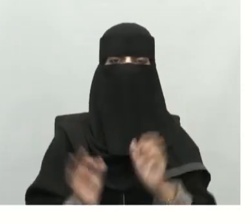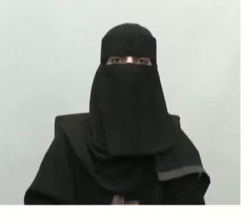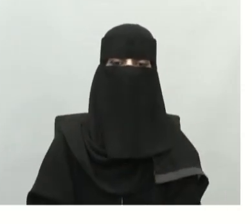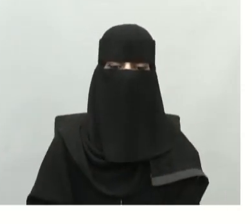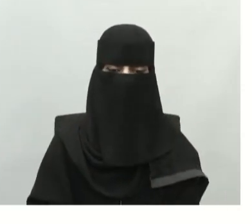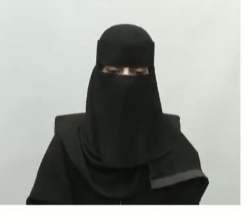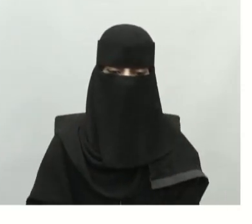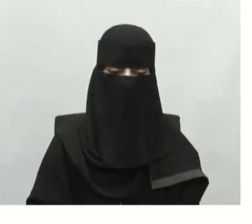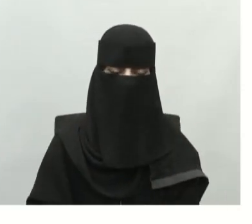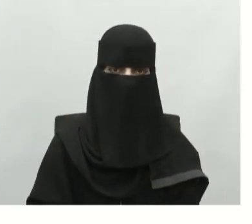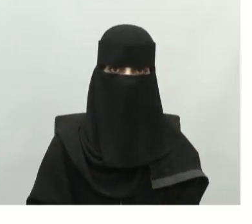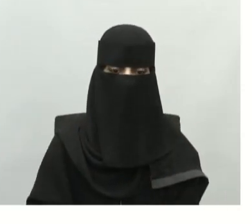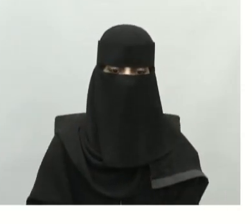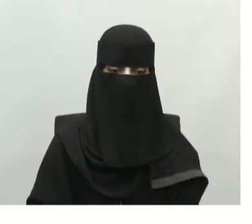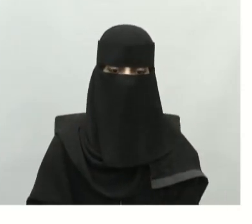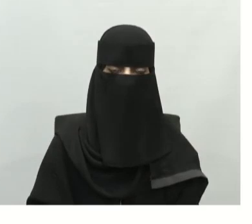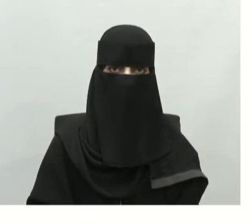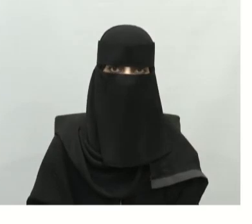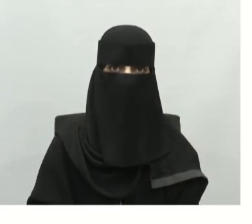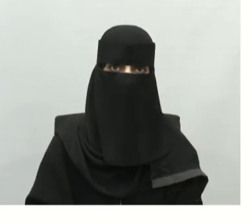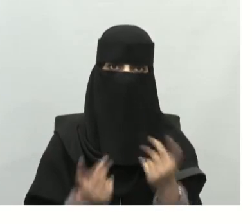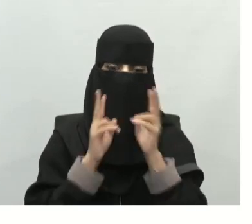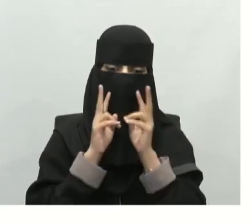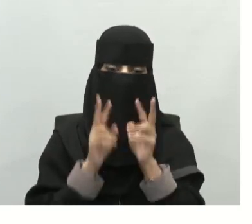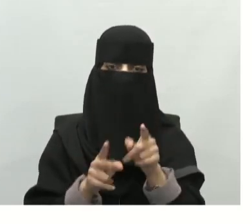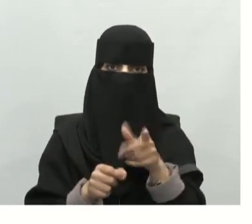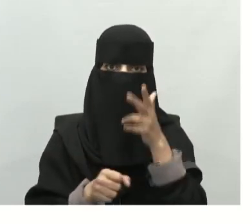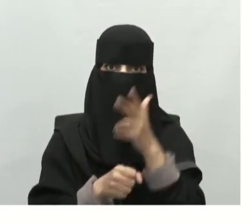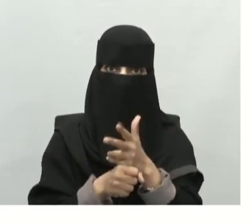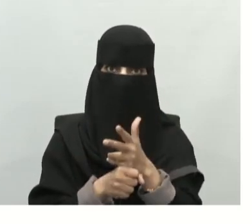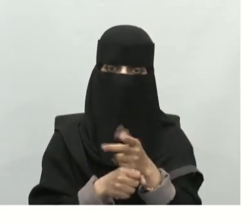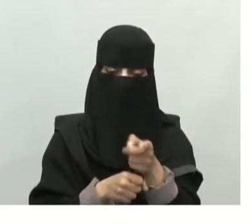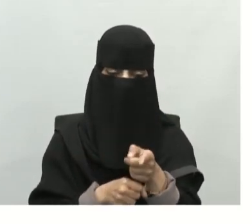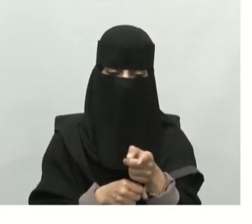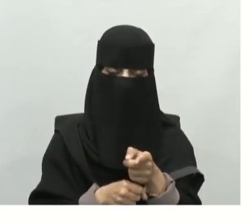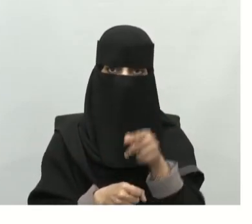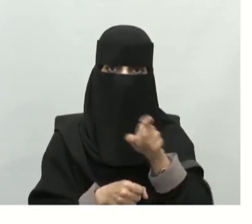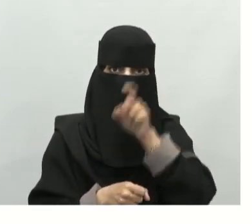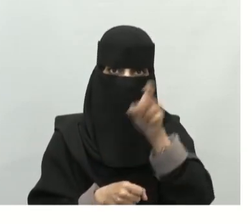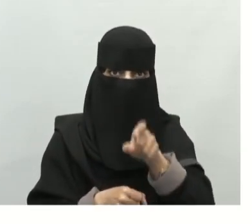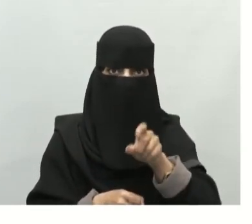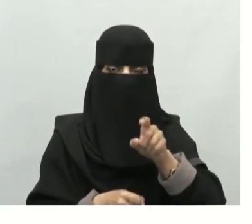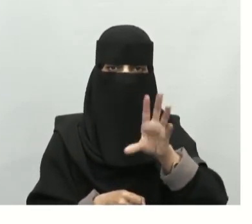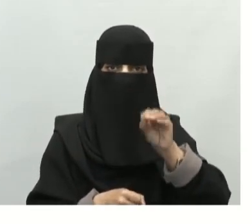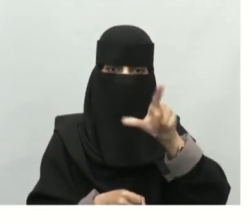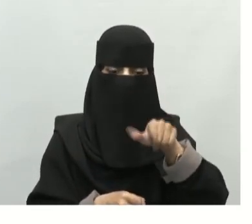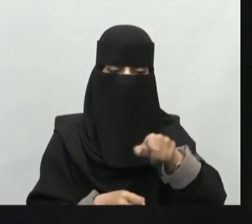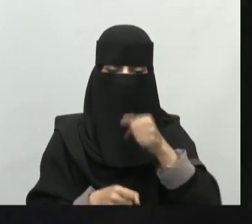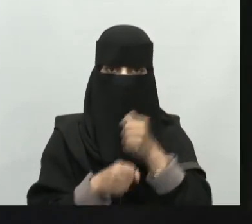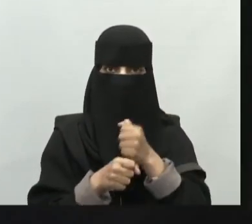الرؤيه طيب شوفوا معي هذا المقطع هل هذا المقطع او هذا